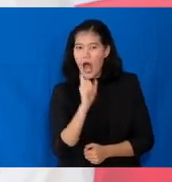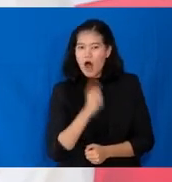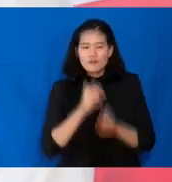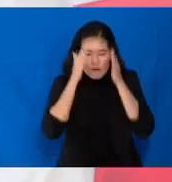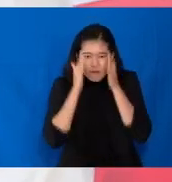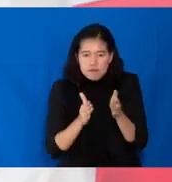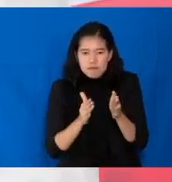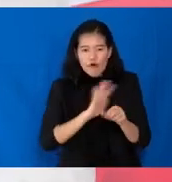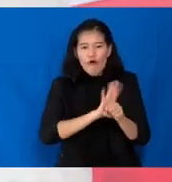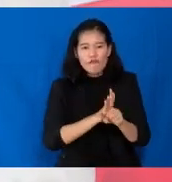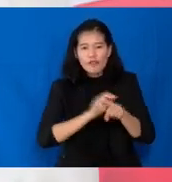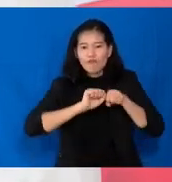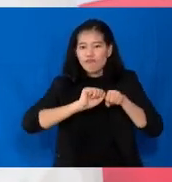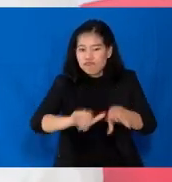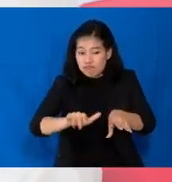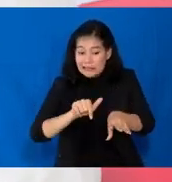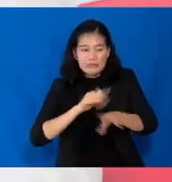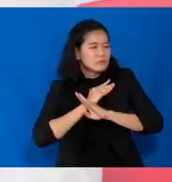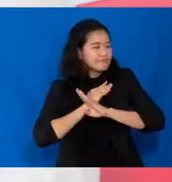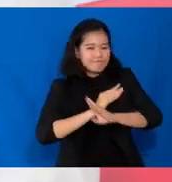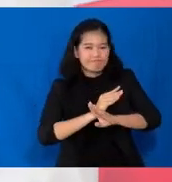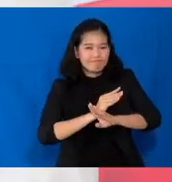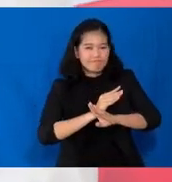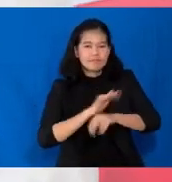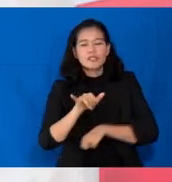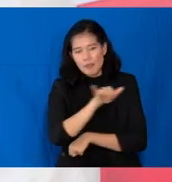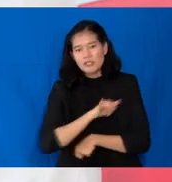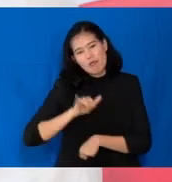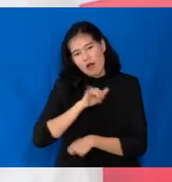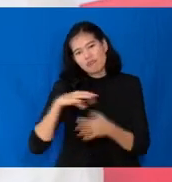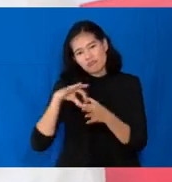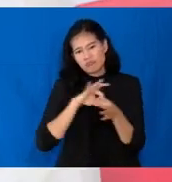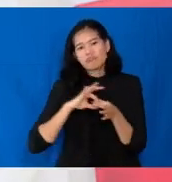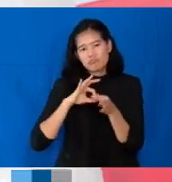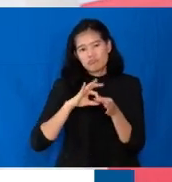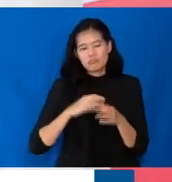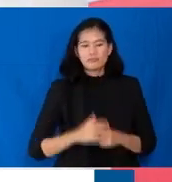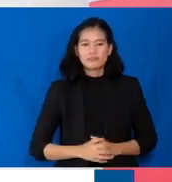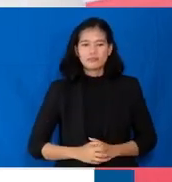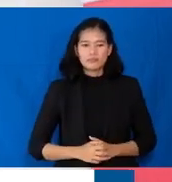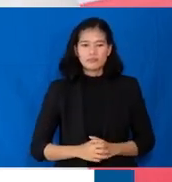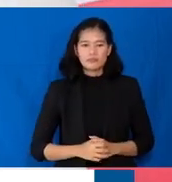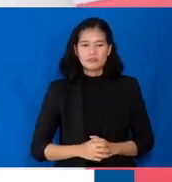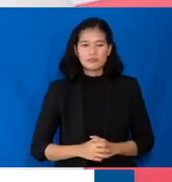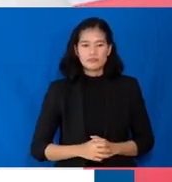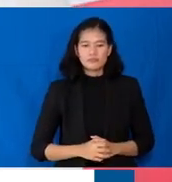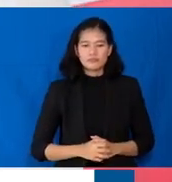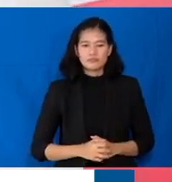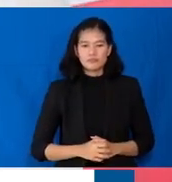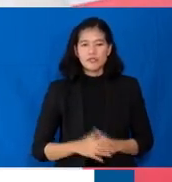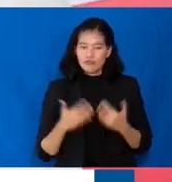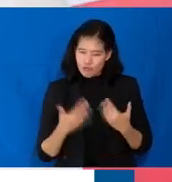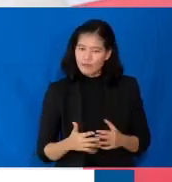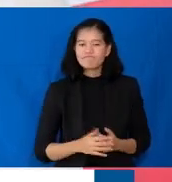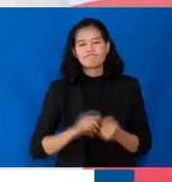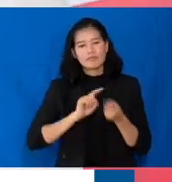melawan pandemic kovix 19 ini secara bersama-sama dan konsisten itulah teman-teman